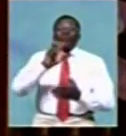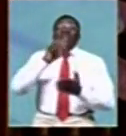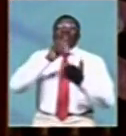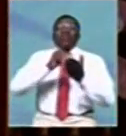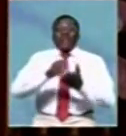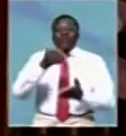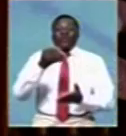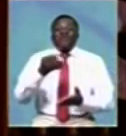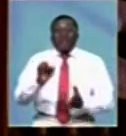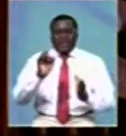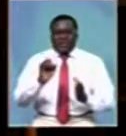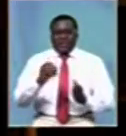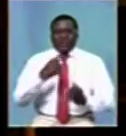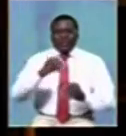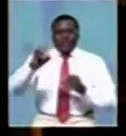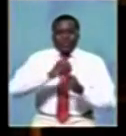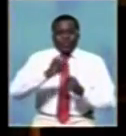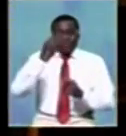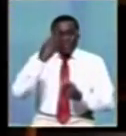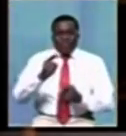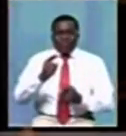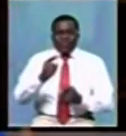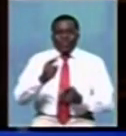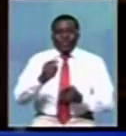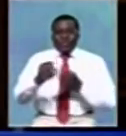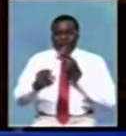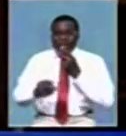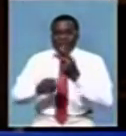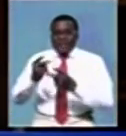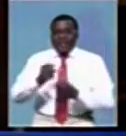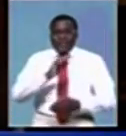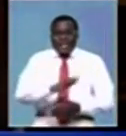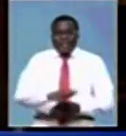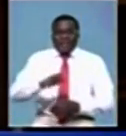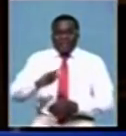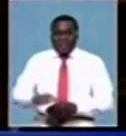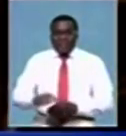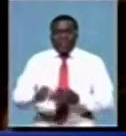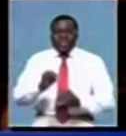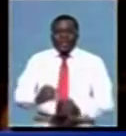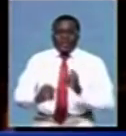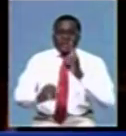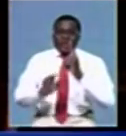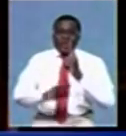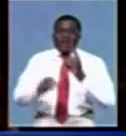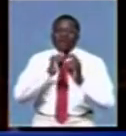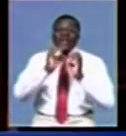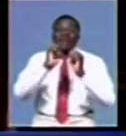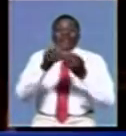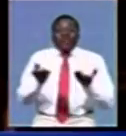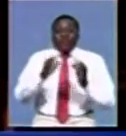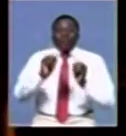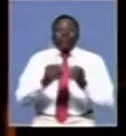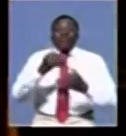de francs CFA. Nous sommes occupés pour la fréquentation des enfants. Si un enfant n'est pas éduqué, il ne